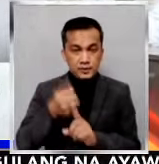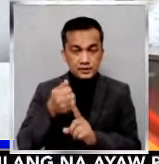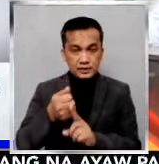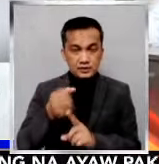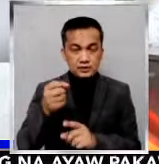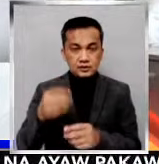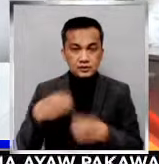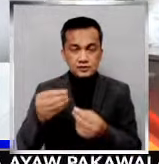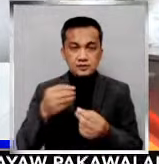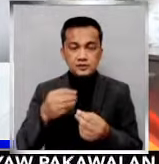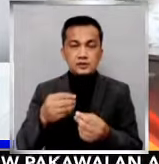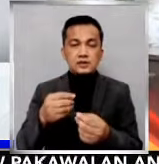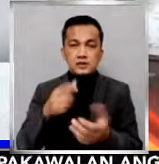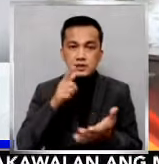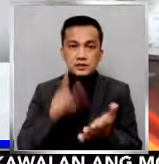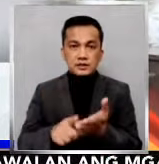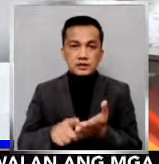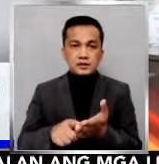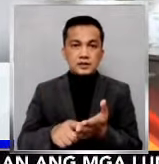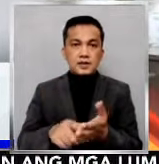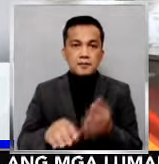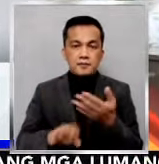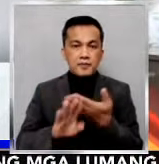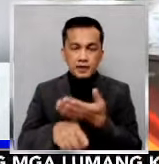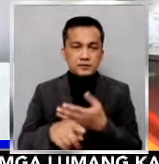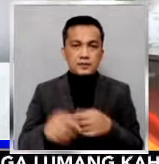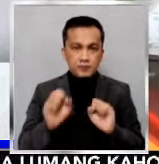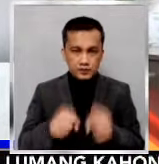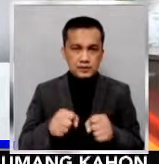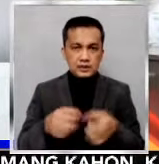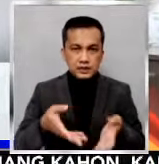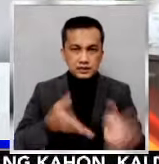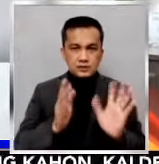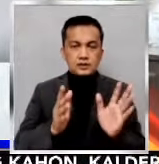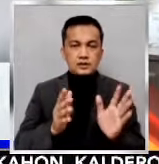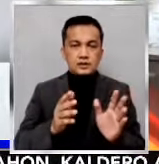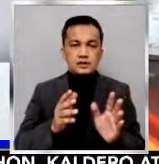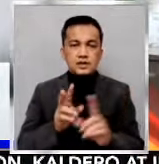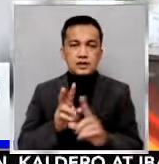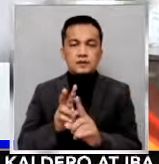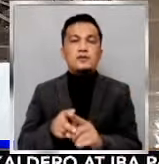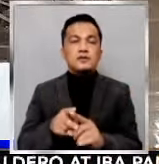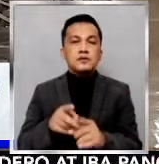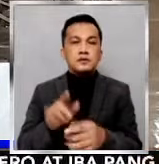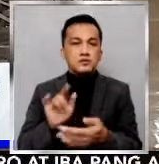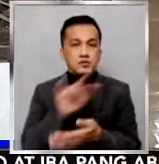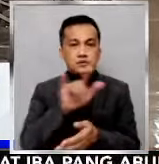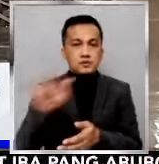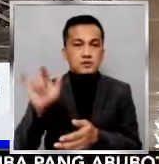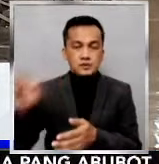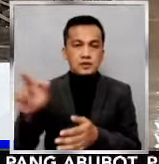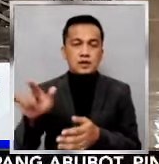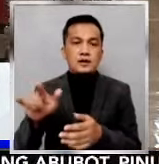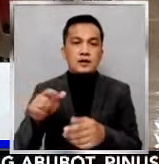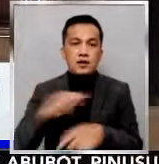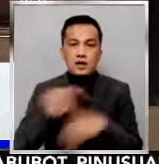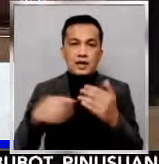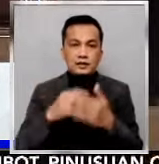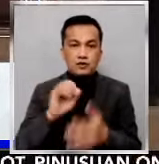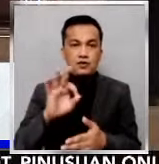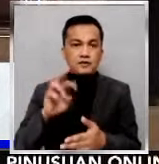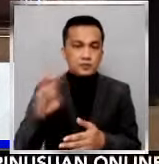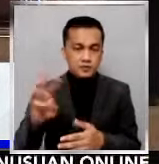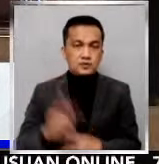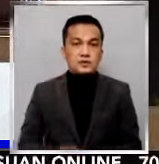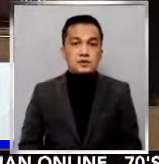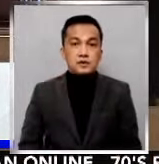the deployment ban so that we can resume the deployment of all our OFWs bound to Oman. Kung trabaho sa abroad naman, sabi